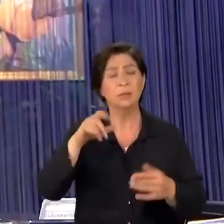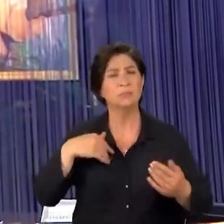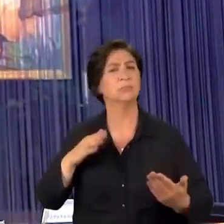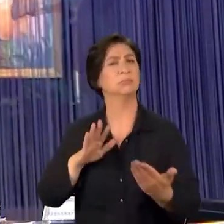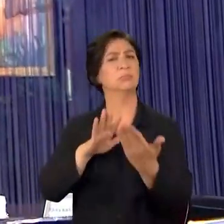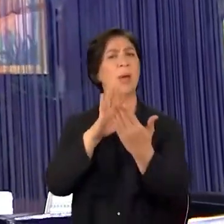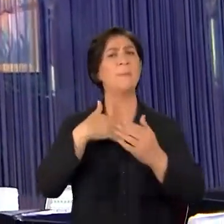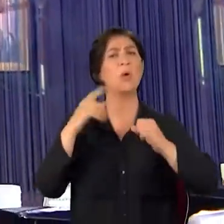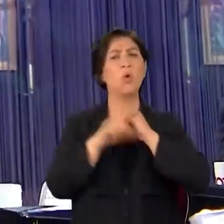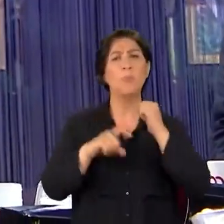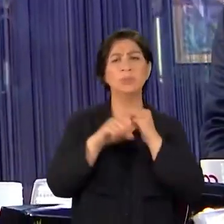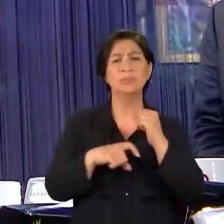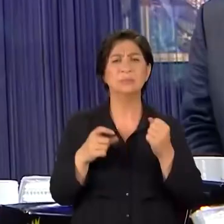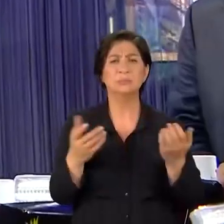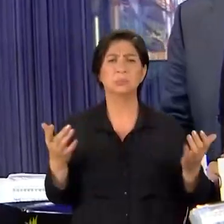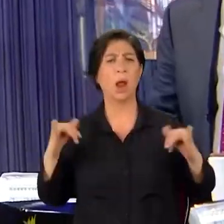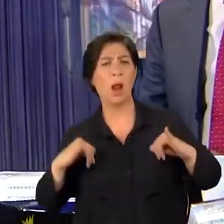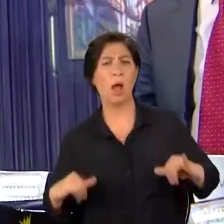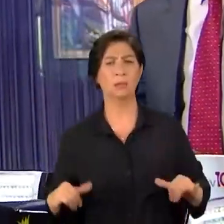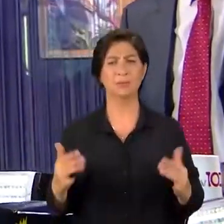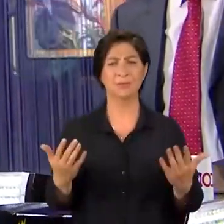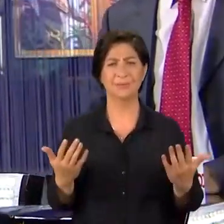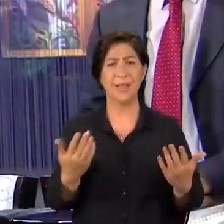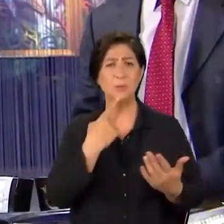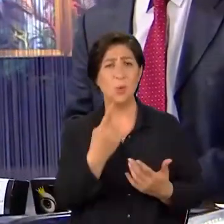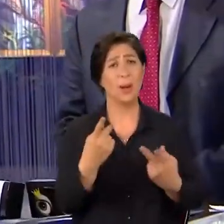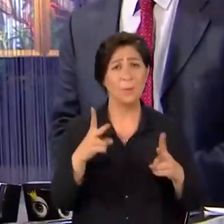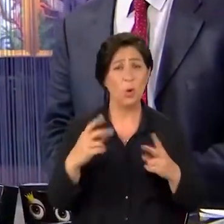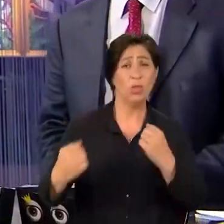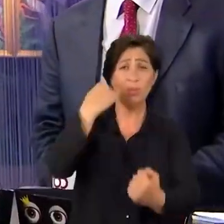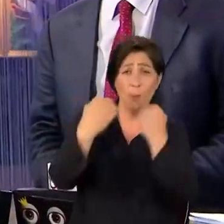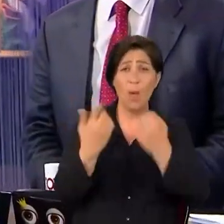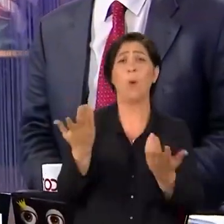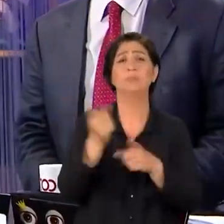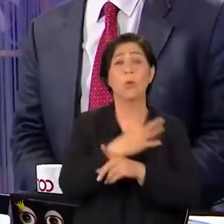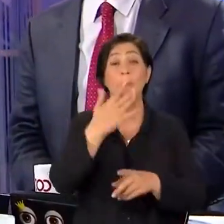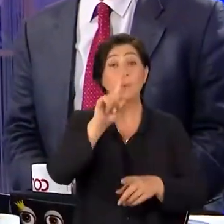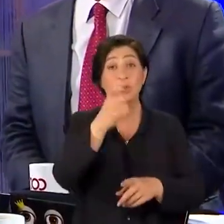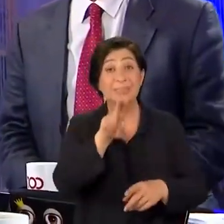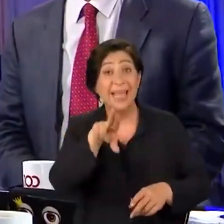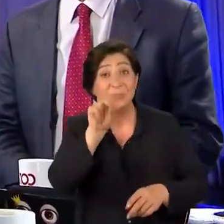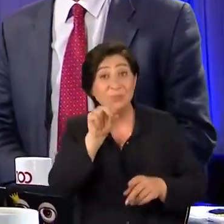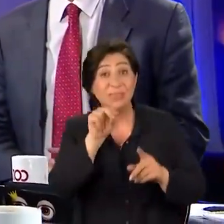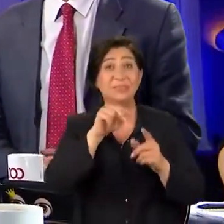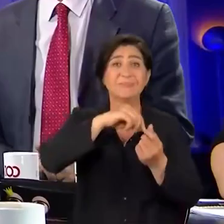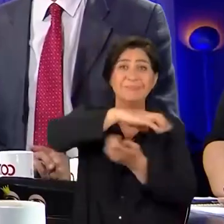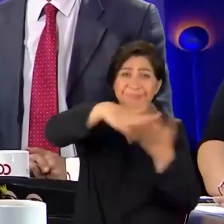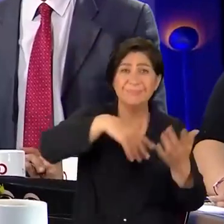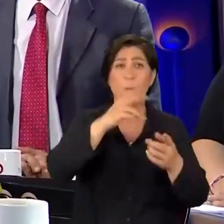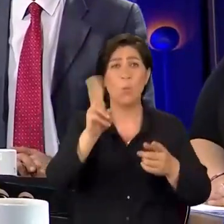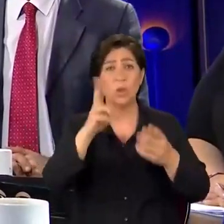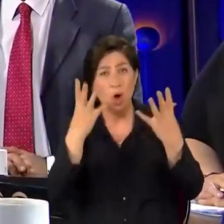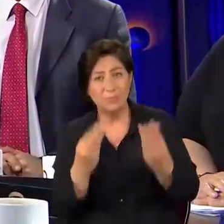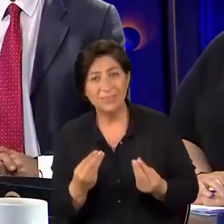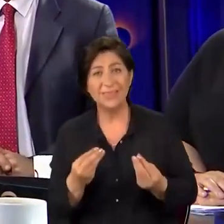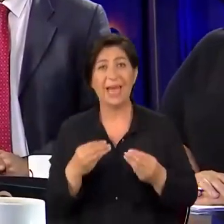birisi karşınıza geçip derse ki ben komünistim, hiçbir şeyi göze almayan bir adamdır. Yani diyelim ki hani 70'li yılların işte Woodstock'larının bilmem